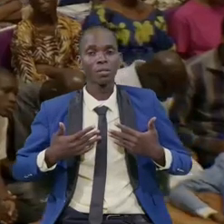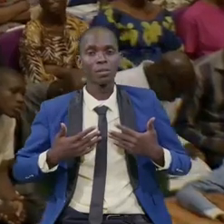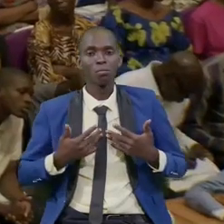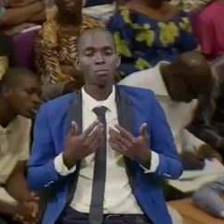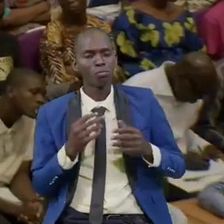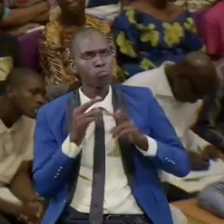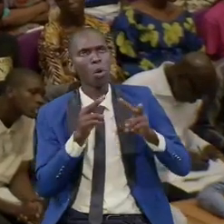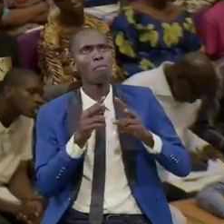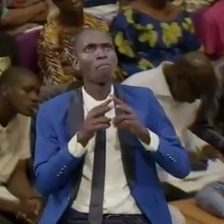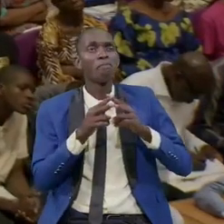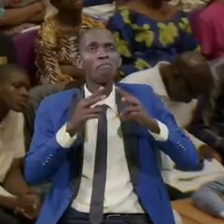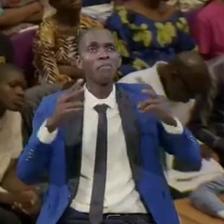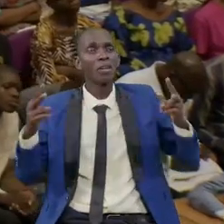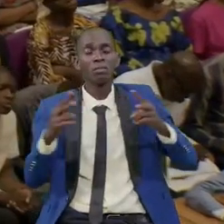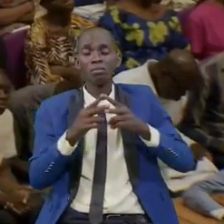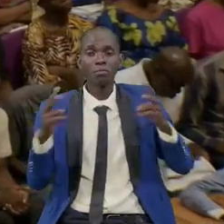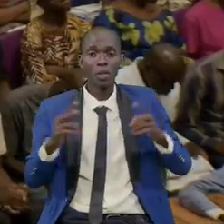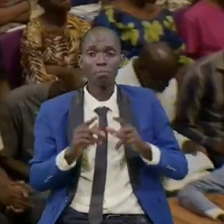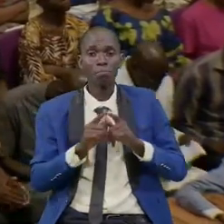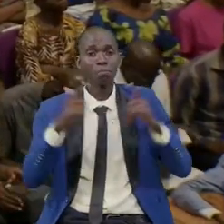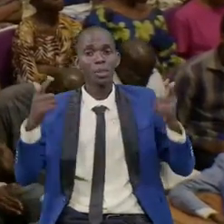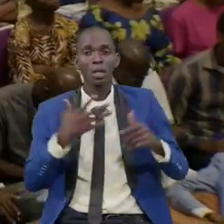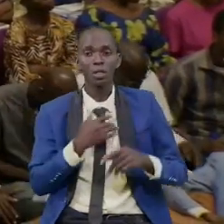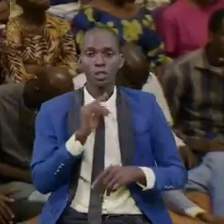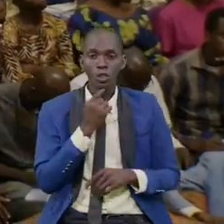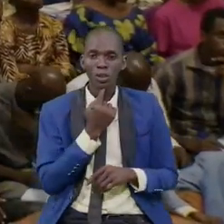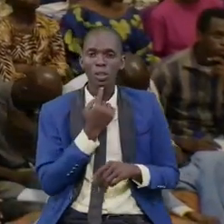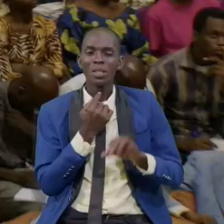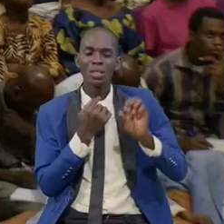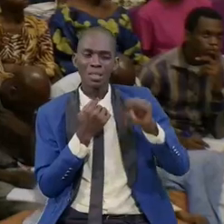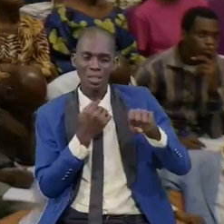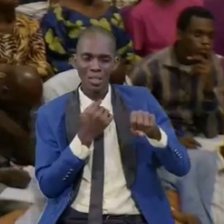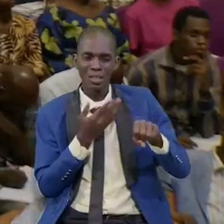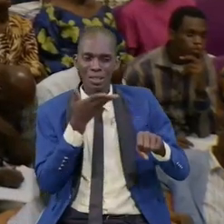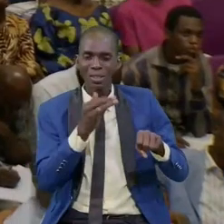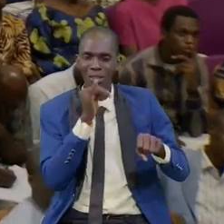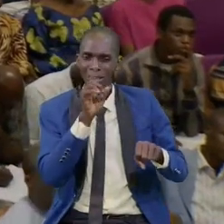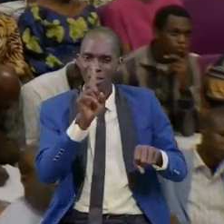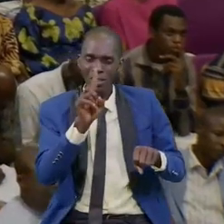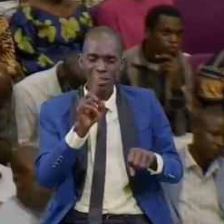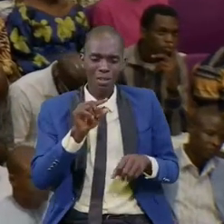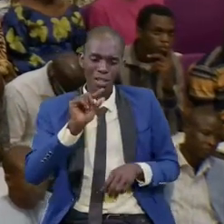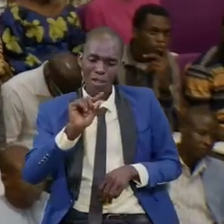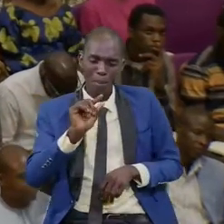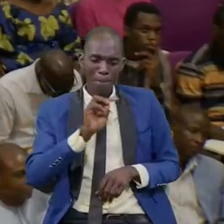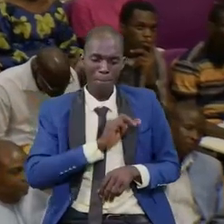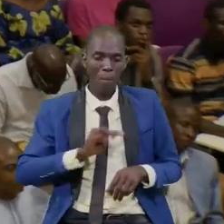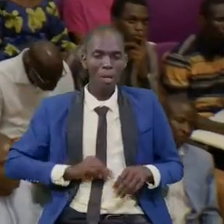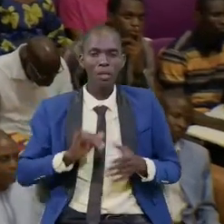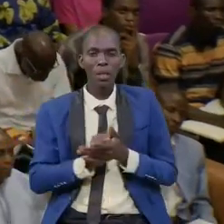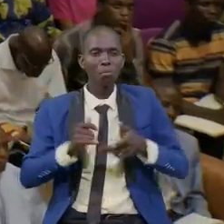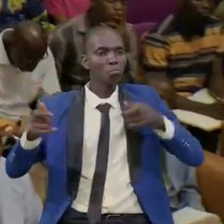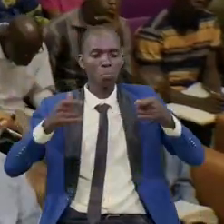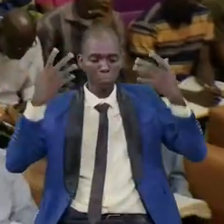Et la chose là semble grande, mais avec le petit membre là, on contrôle tout.